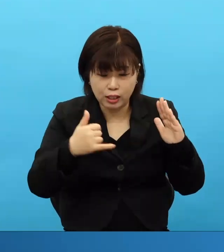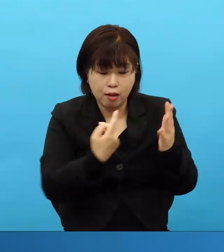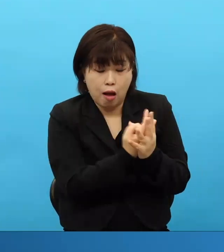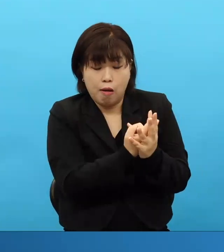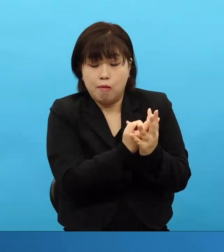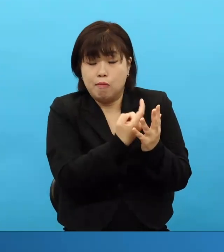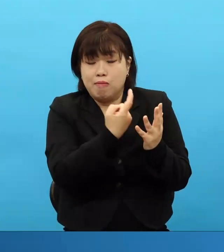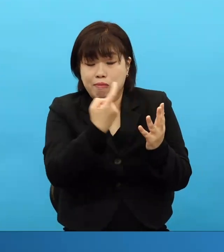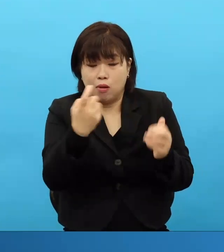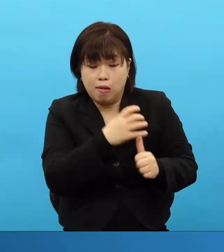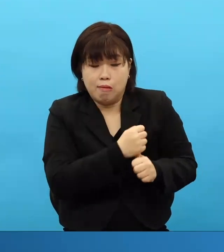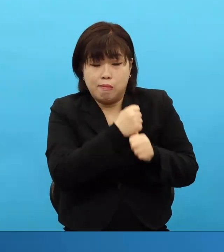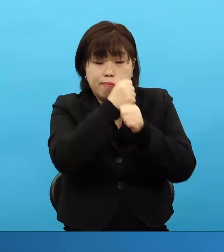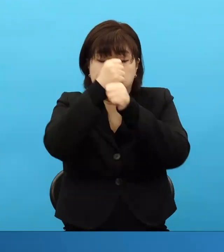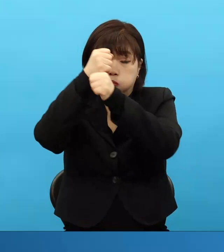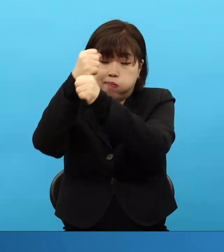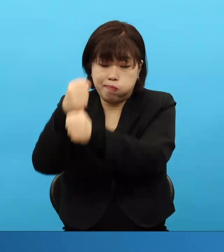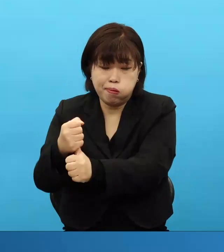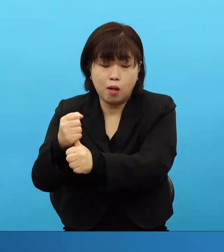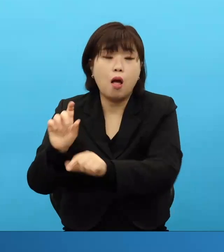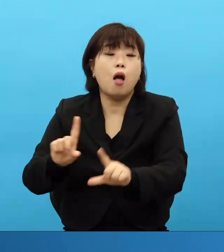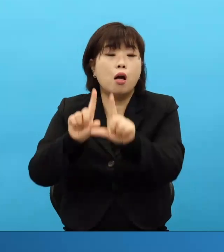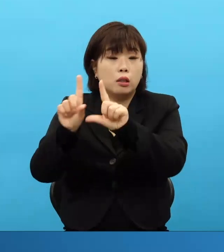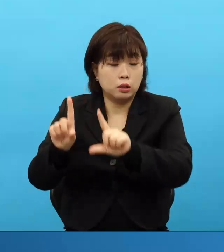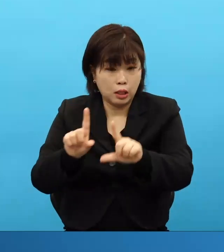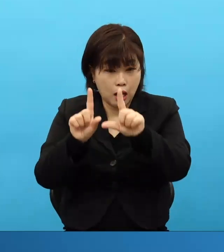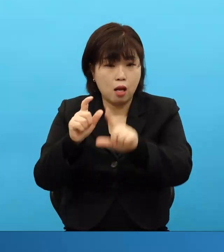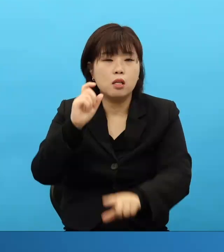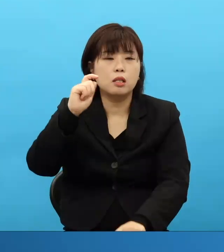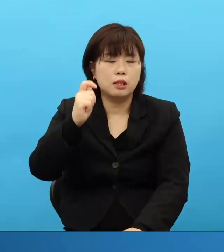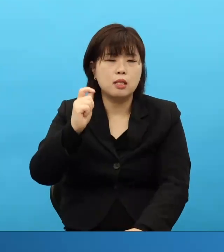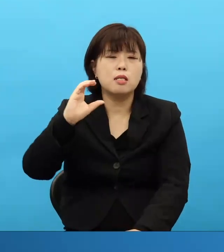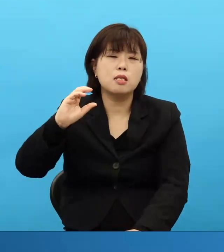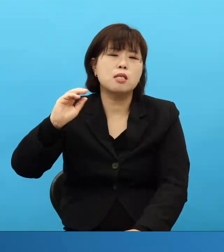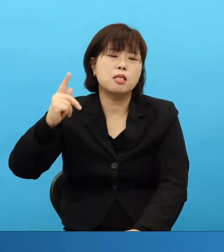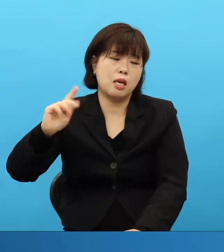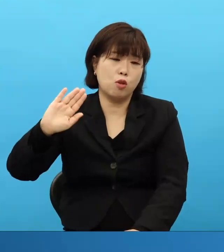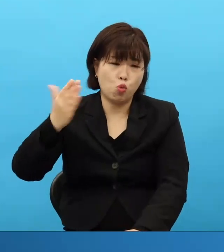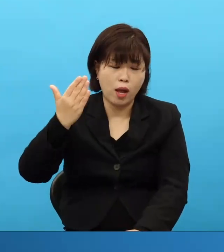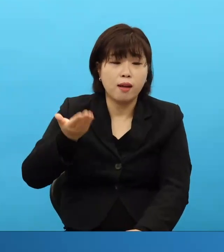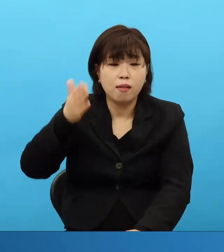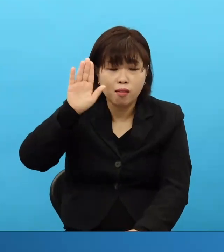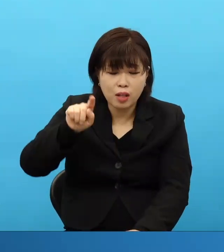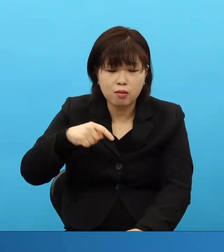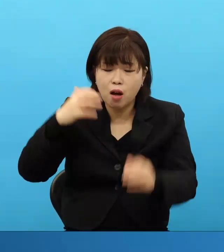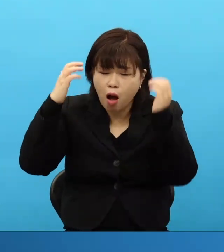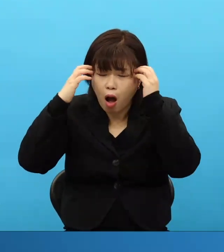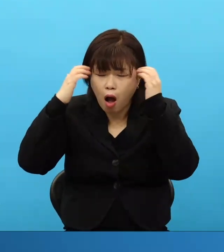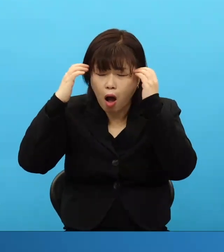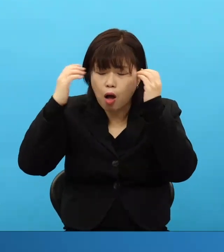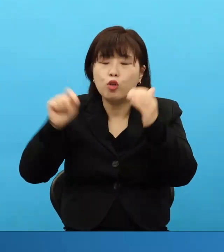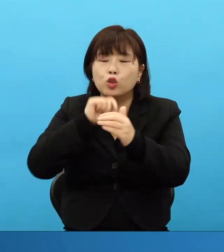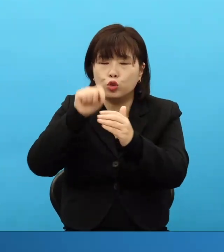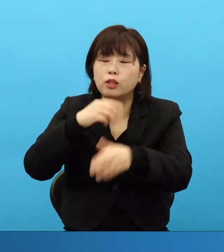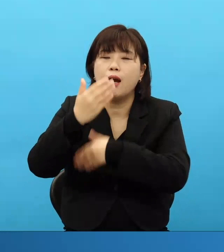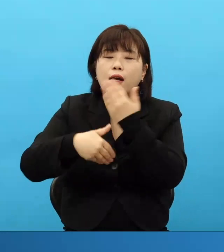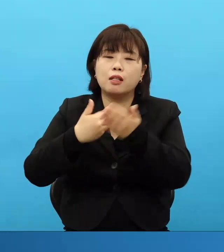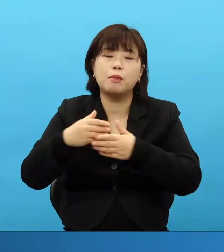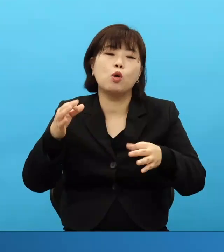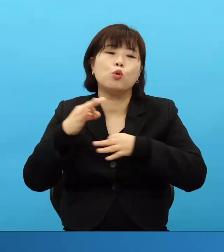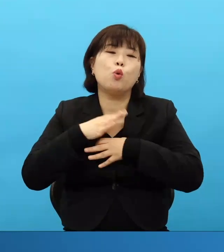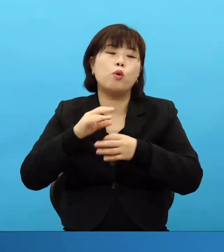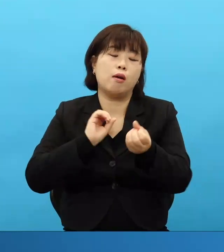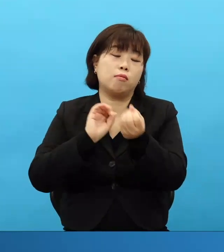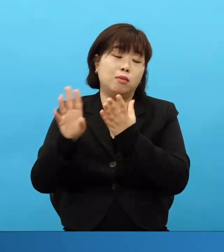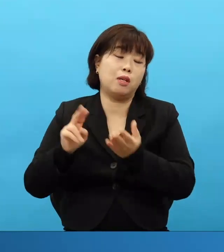yourself. 감히 남에 대해서 판단을 그래 하면 안 돼요. And don't pass 그렇죠? rash judgment on 나를 others. 판단을 시켜도 안 돼요. And you shouldn't pass judgment on 하나님의 yourself either. 백성은요.